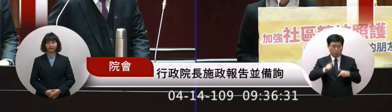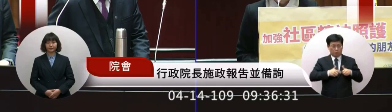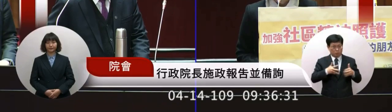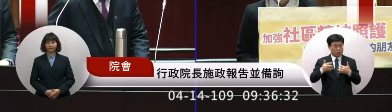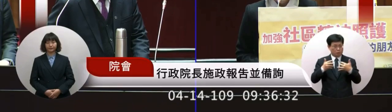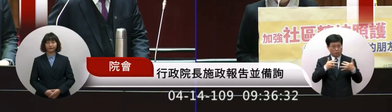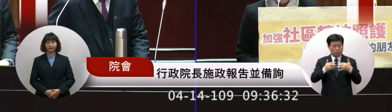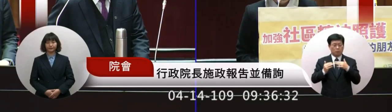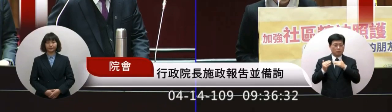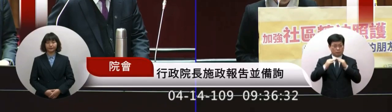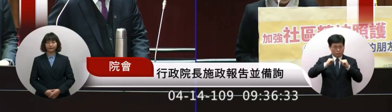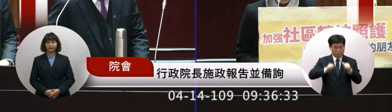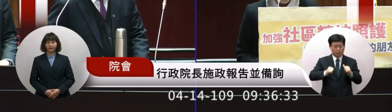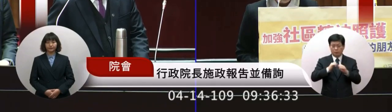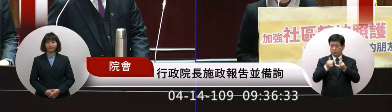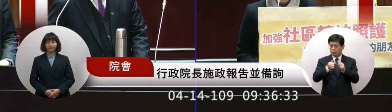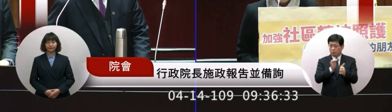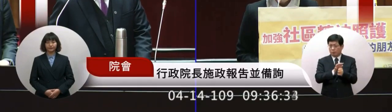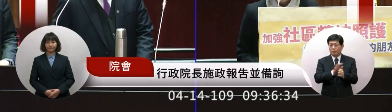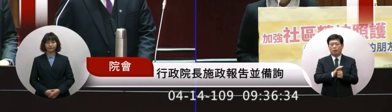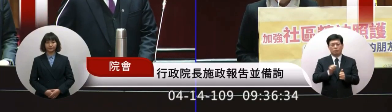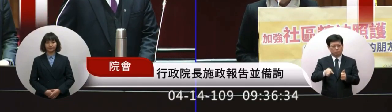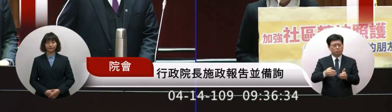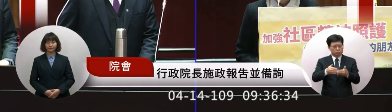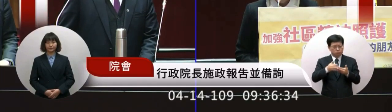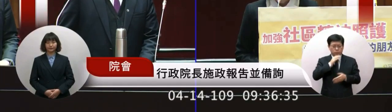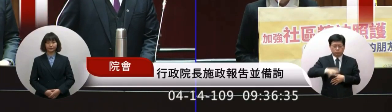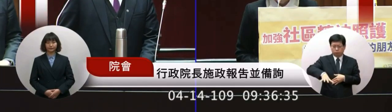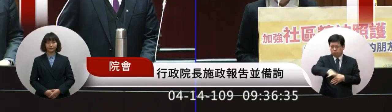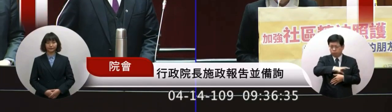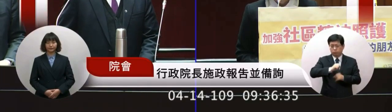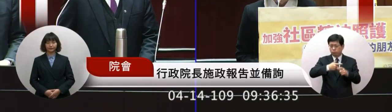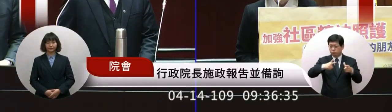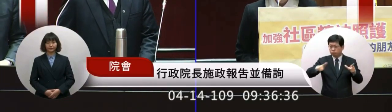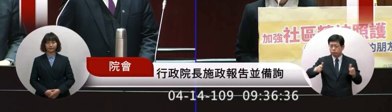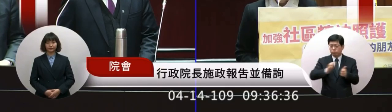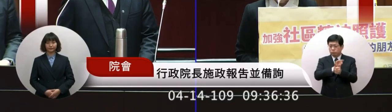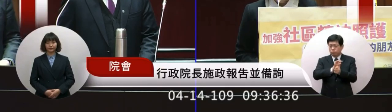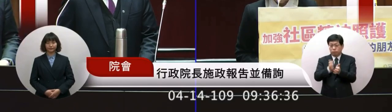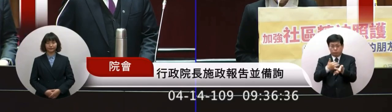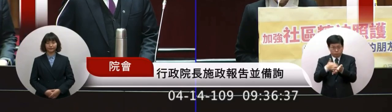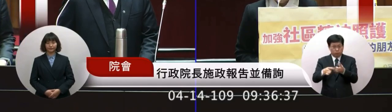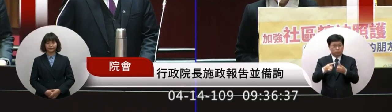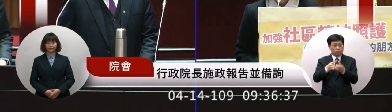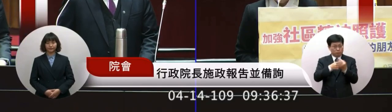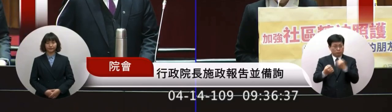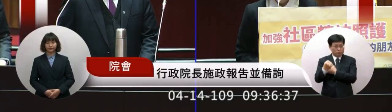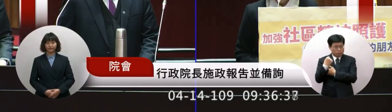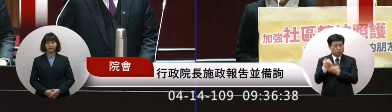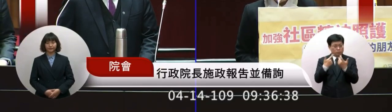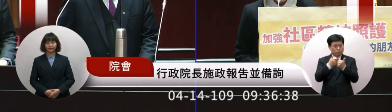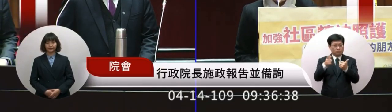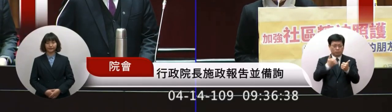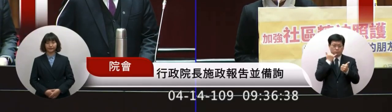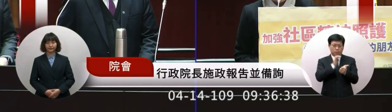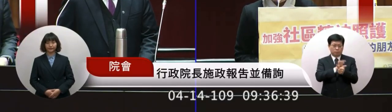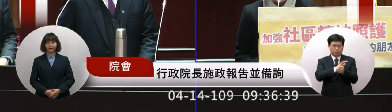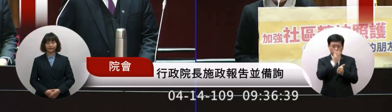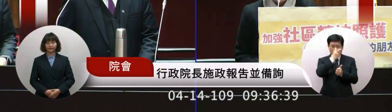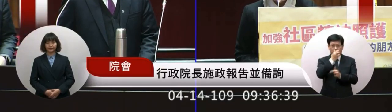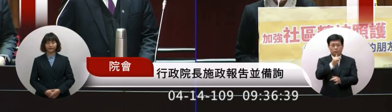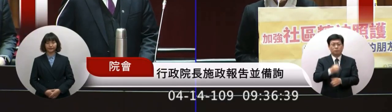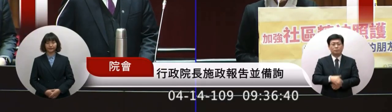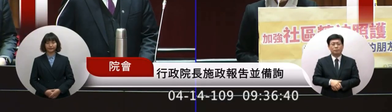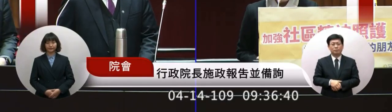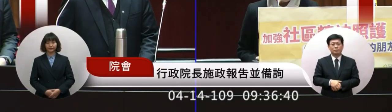健、社区复健等等的协助，所以这部分其实需要整合相当大的资源、经费、人力等等来才有办法做到这个精神卫生方面的